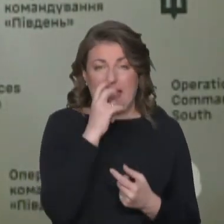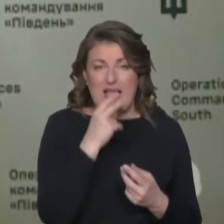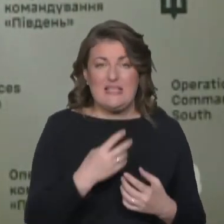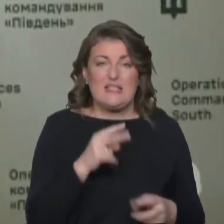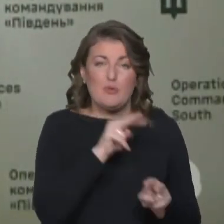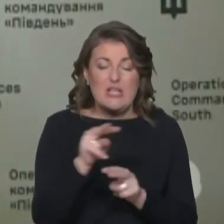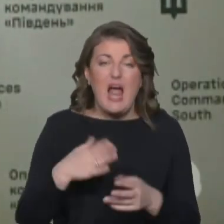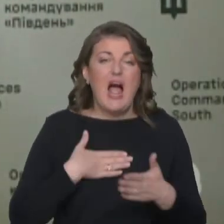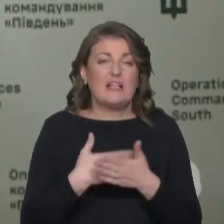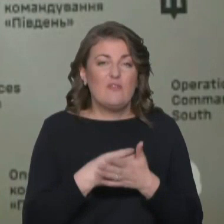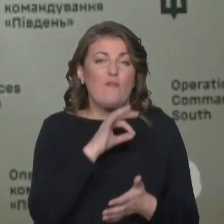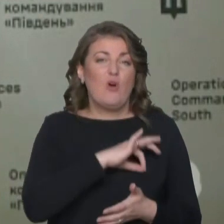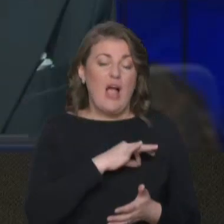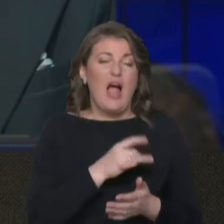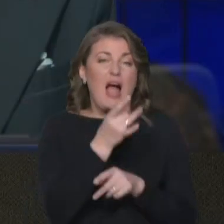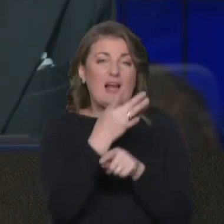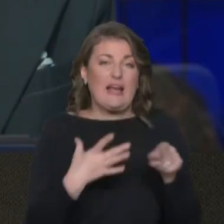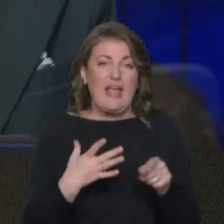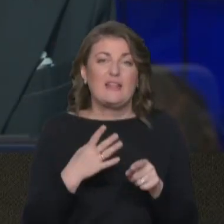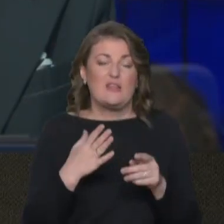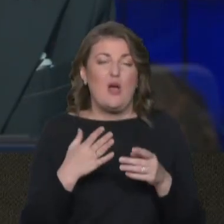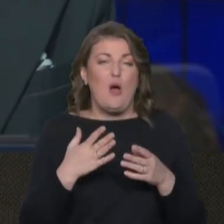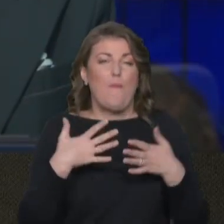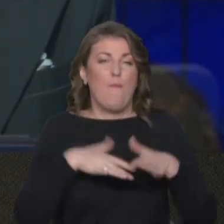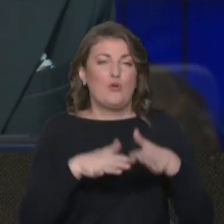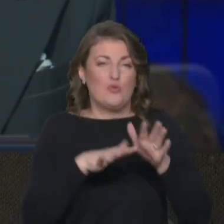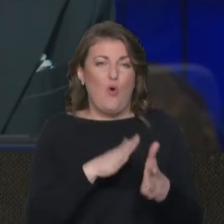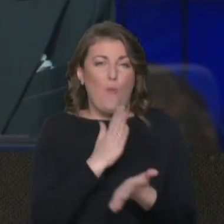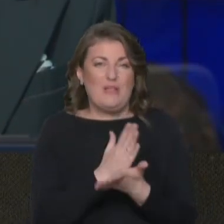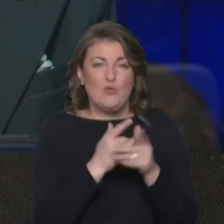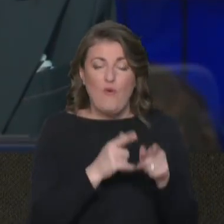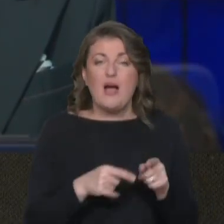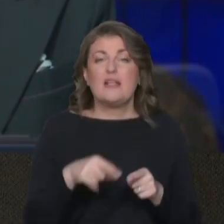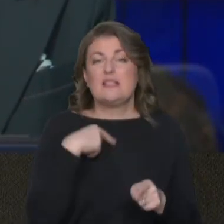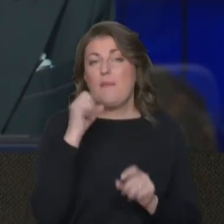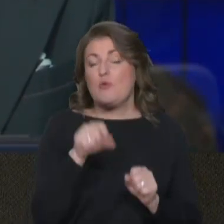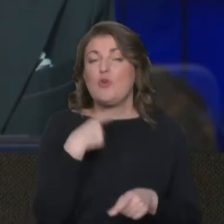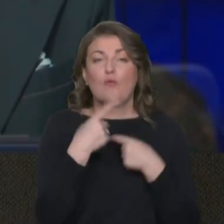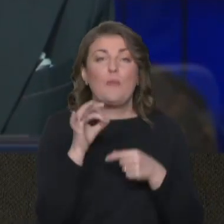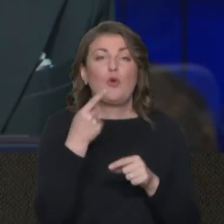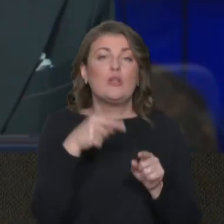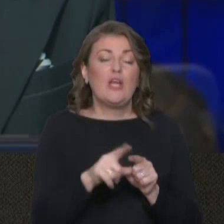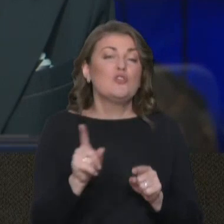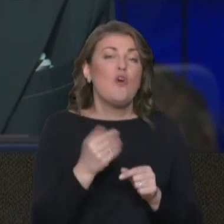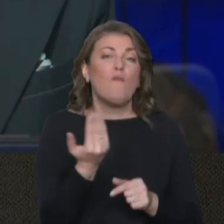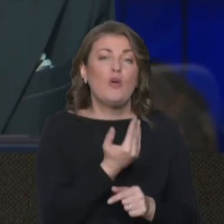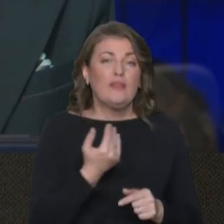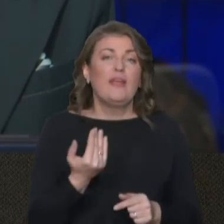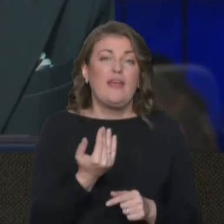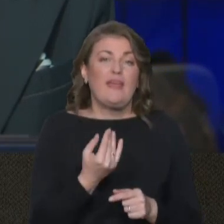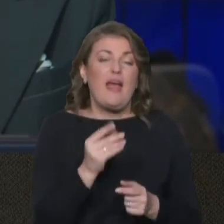активності використання ракет з носіїв морського базування, це може говорити про те, що вони